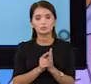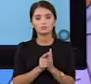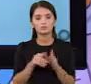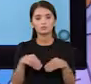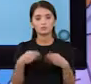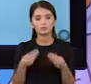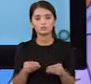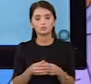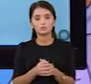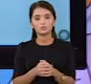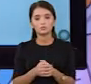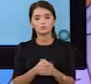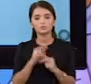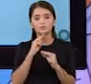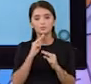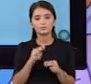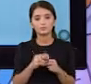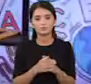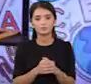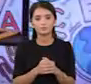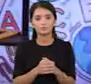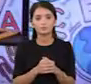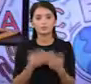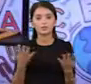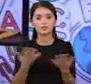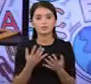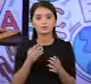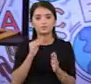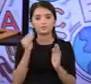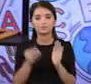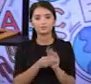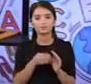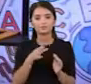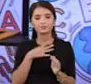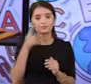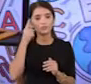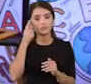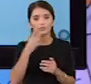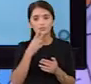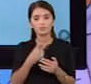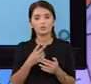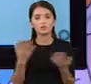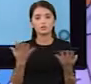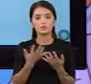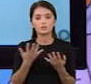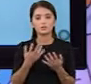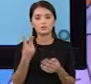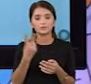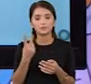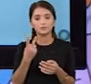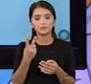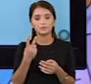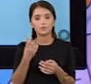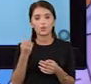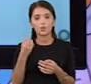sifatida berilayapti. Diqqat qiling. Qanday sonlar yashiringanini o'ylab ko'ring. Qaysi ikki sonning